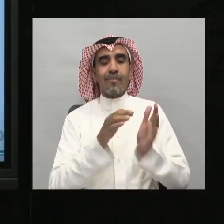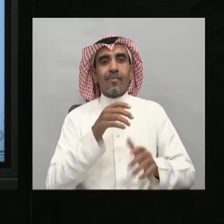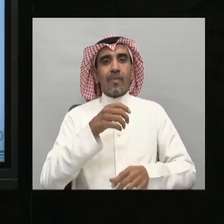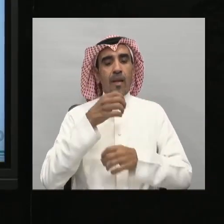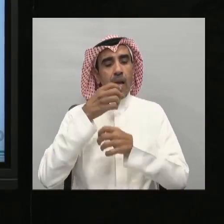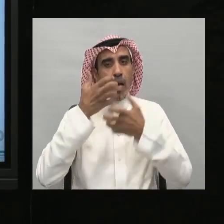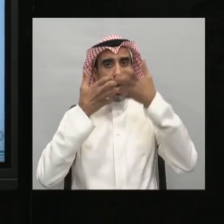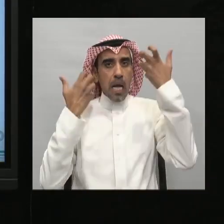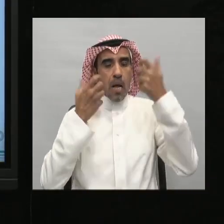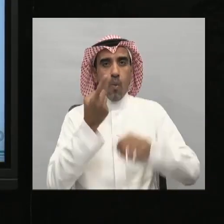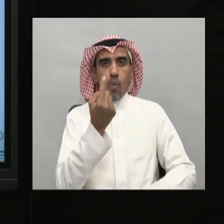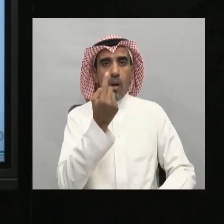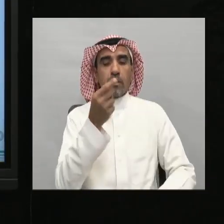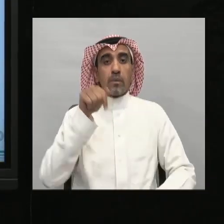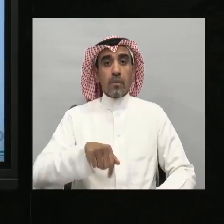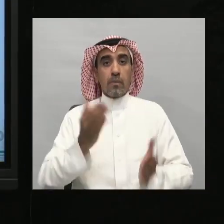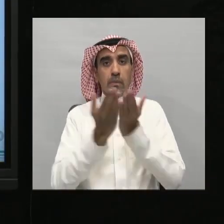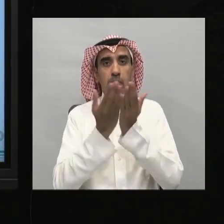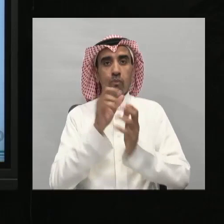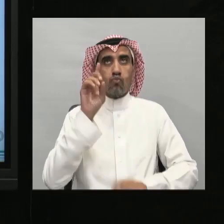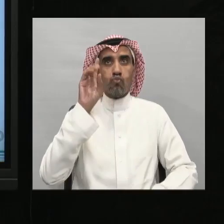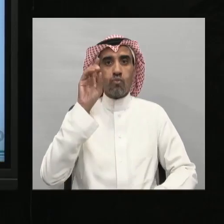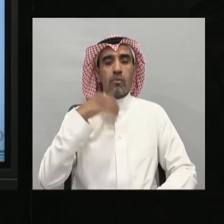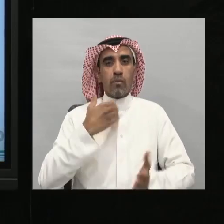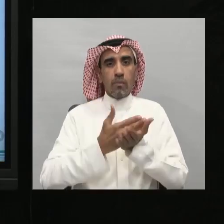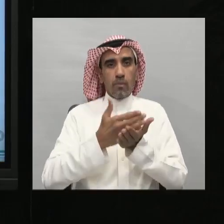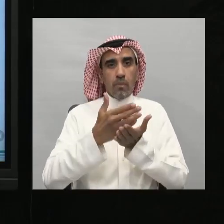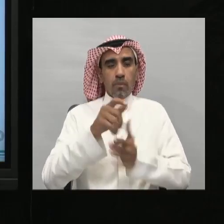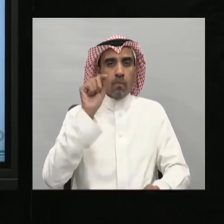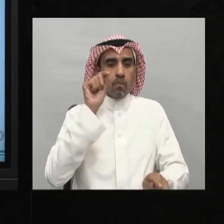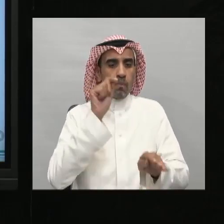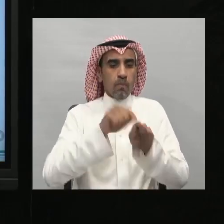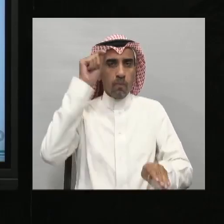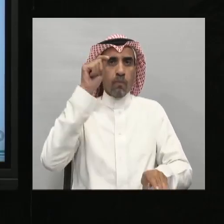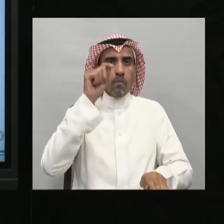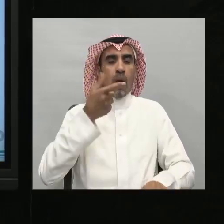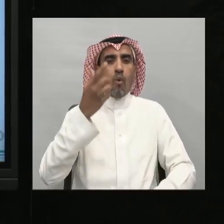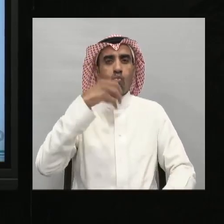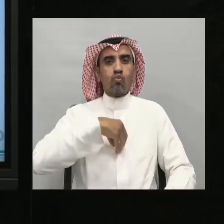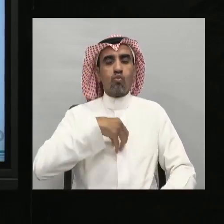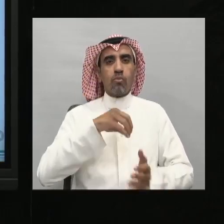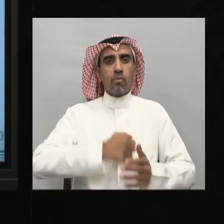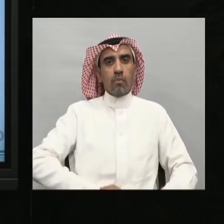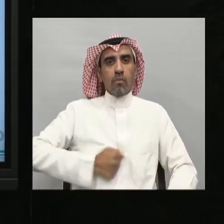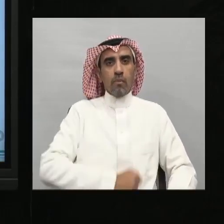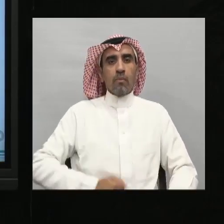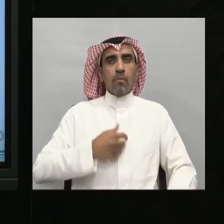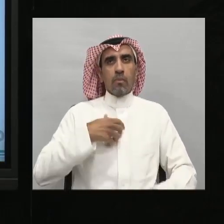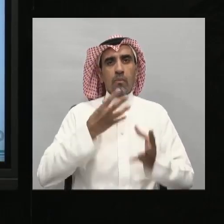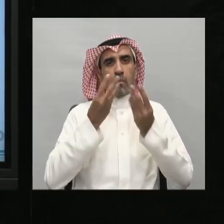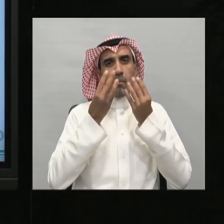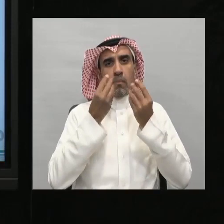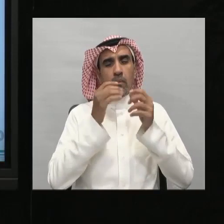واحد. اليوم في درسنا بإذن الله سوف نتحدث عن اللاسعات أو الجوف معويات، وسوف نتعرف على